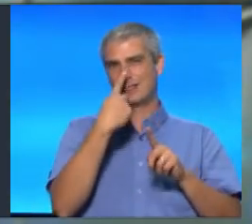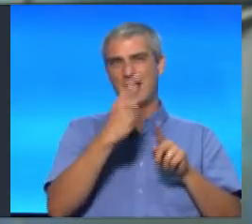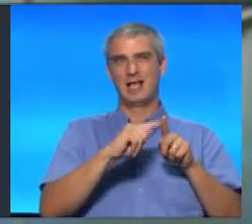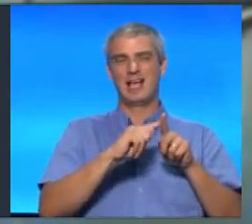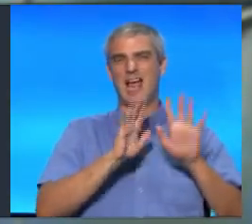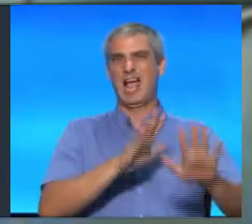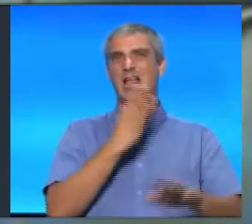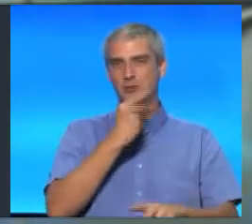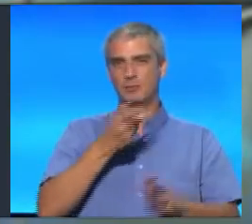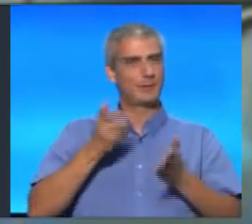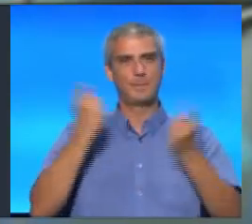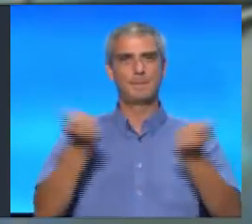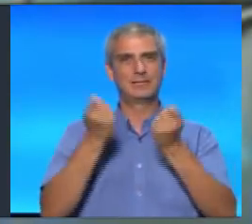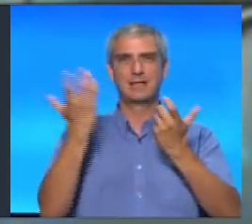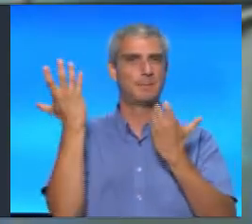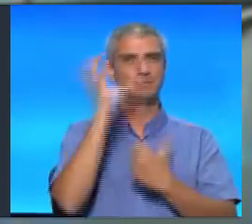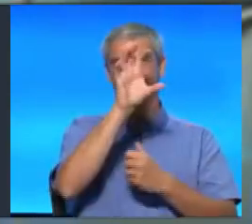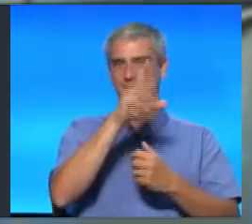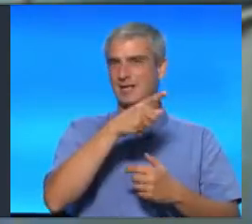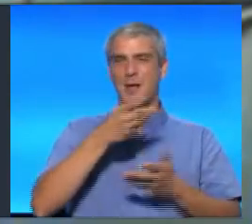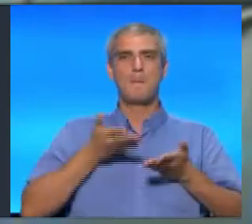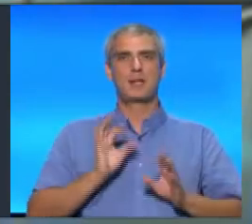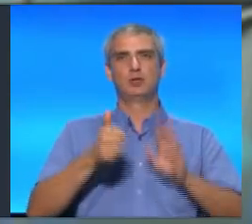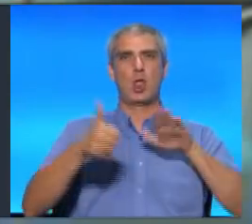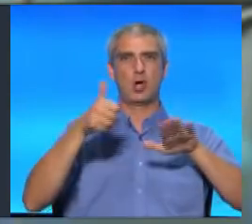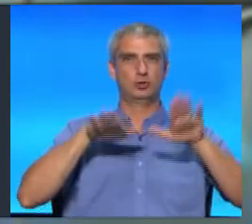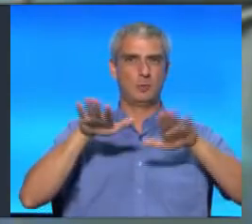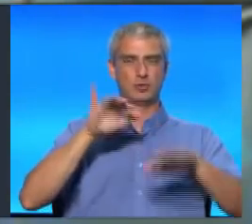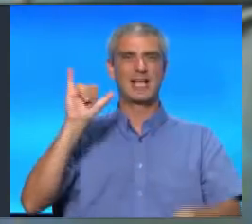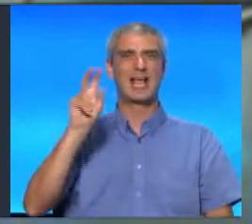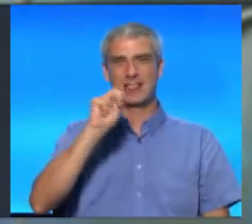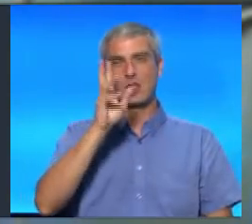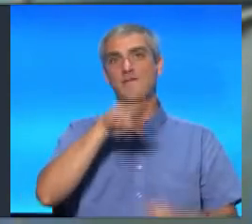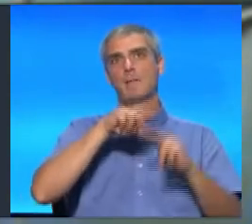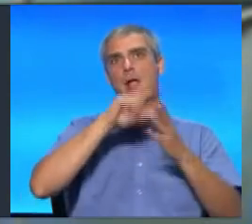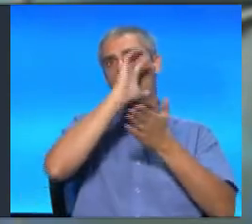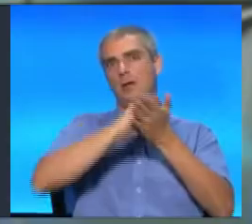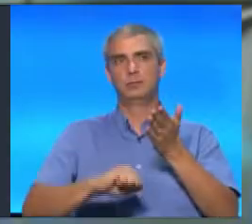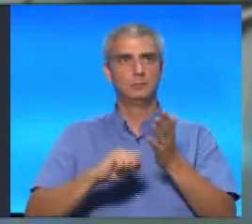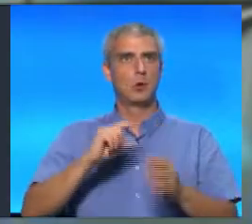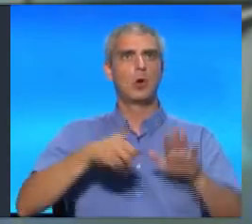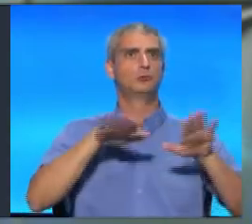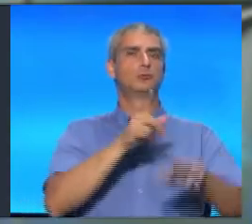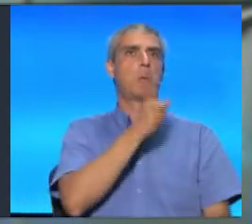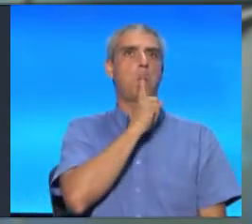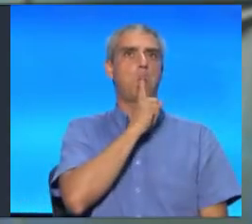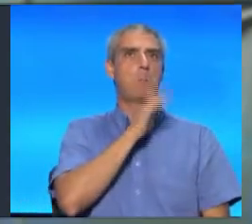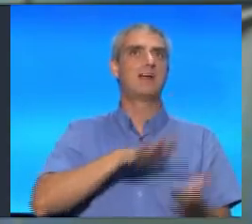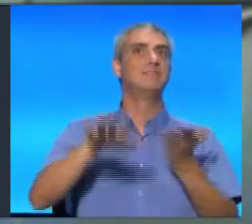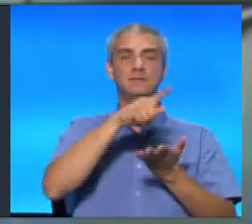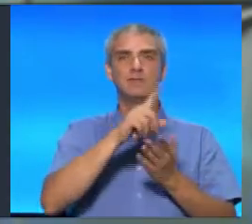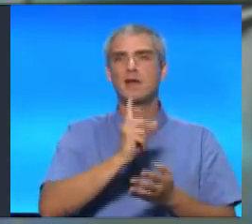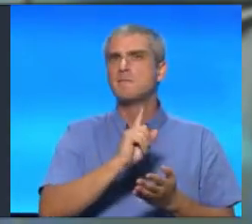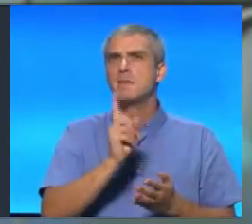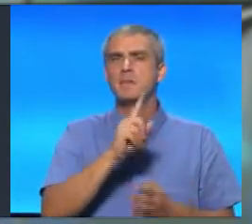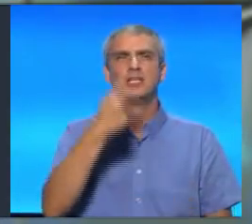בנו של ראש הממשלה יאיר נתניהו, וגם מסיר אחר כך. עמיחי שטיין מספר על השתיקה מצד ראש הממשלה וסביבתו, ועל מי הוא אותו